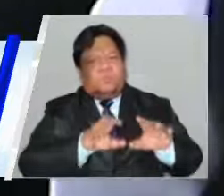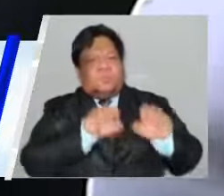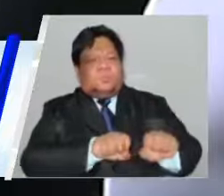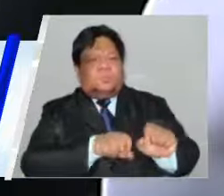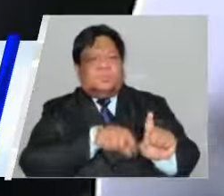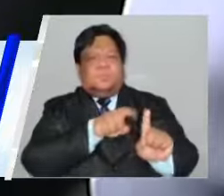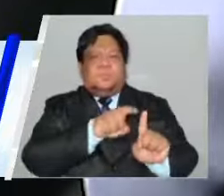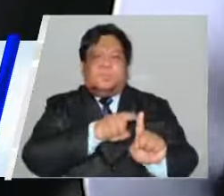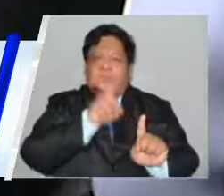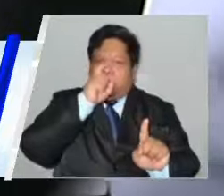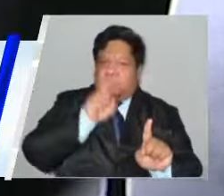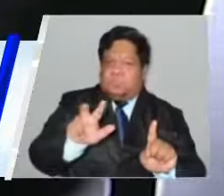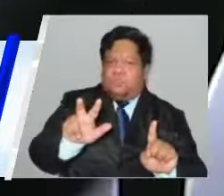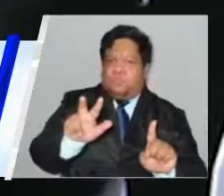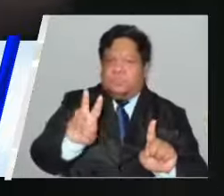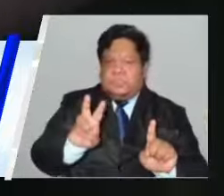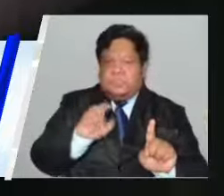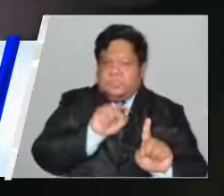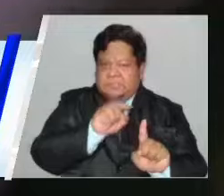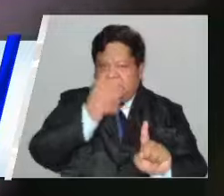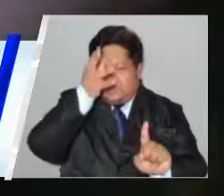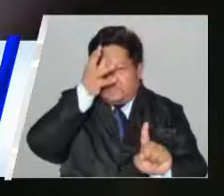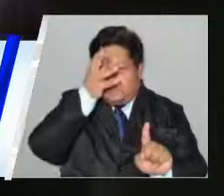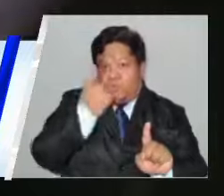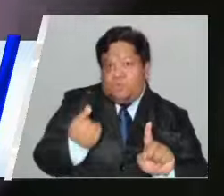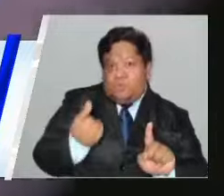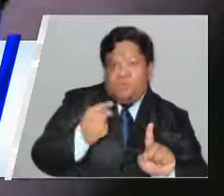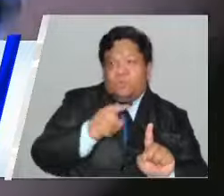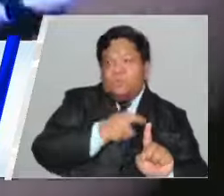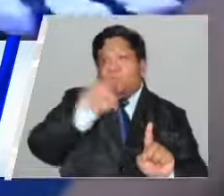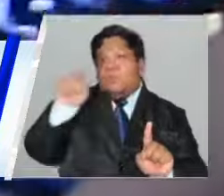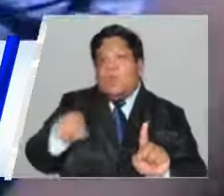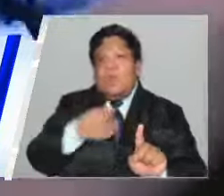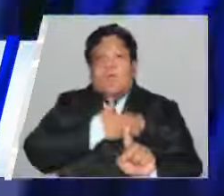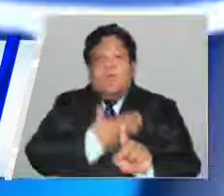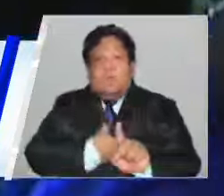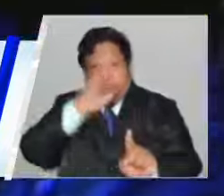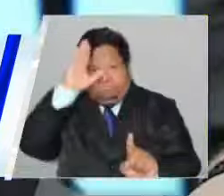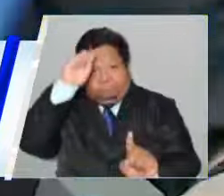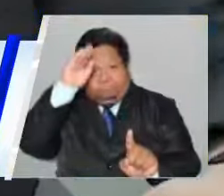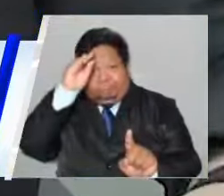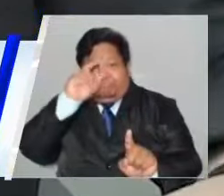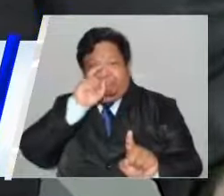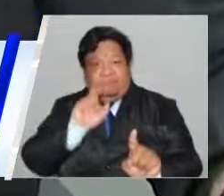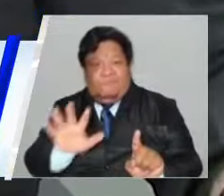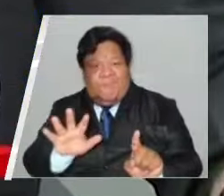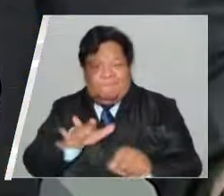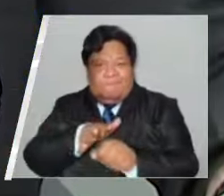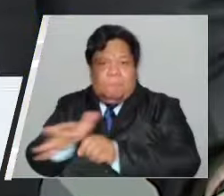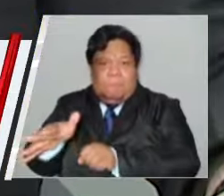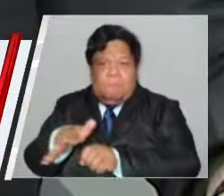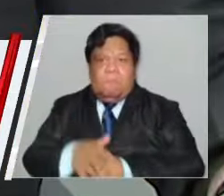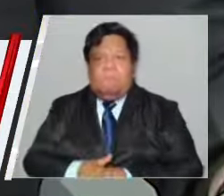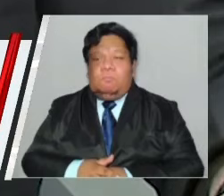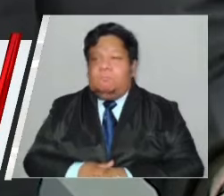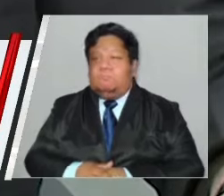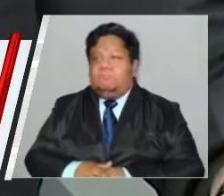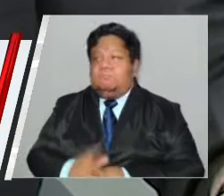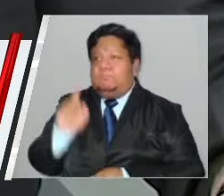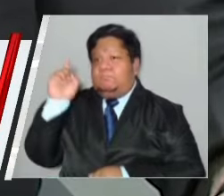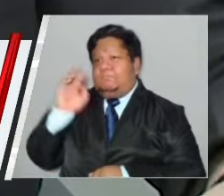na tatay, na nanggahasa umuno sa sarili niyang anak na lalaki na 5 taong gulang. Nagbakasyon itong ating